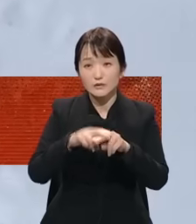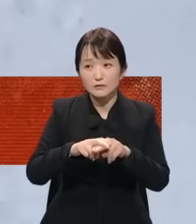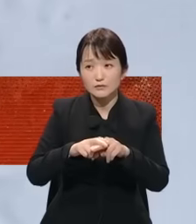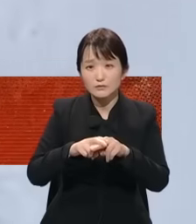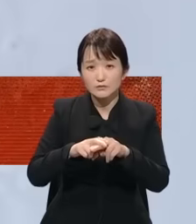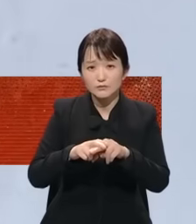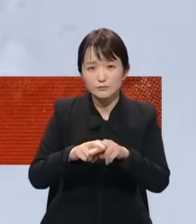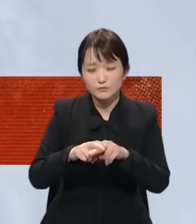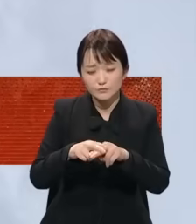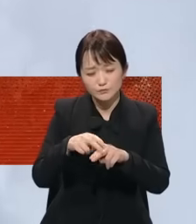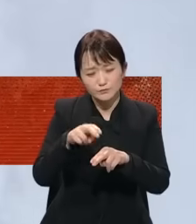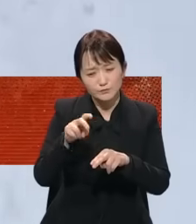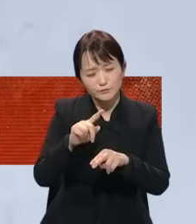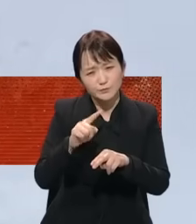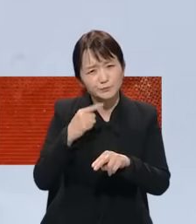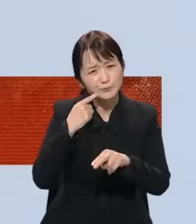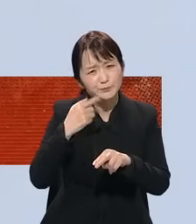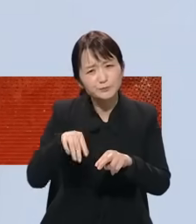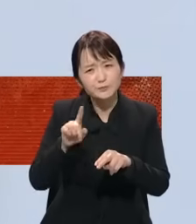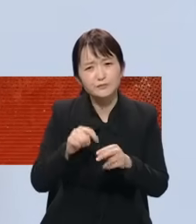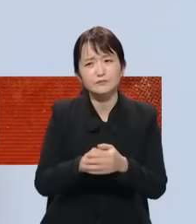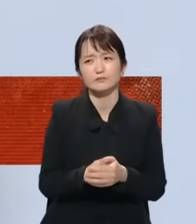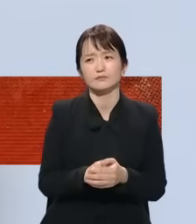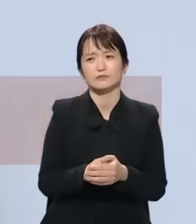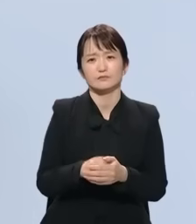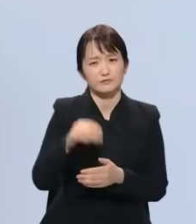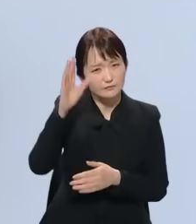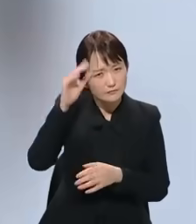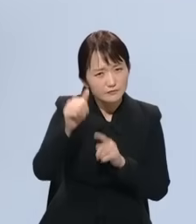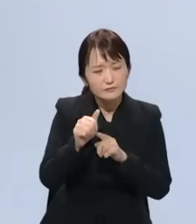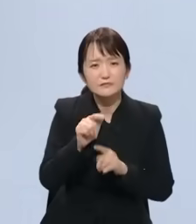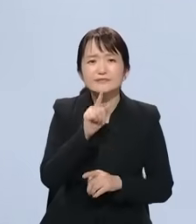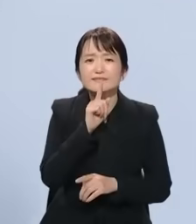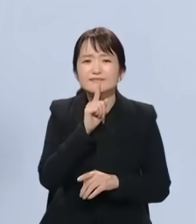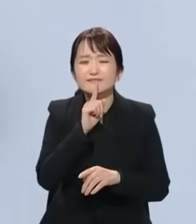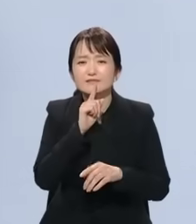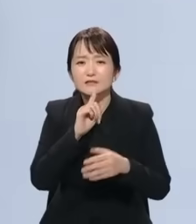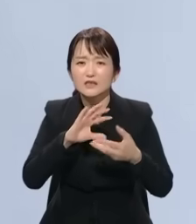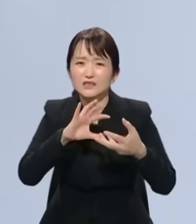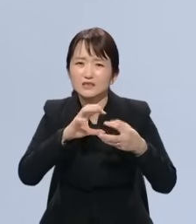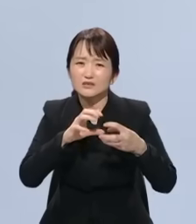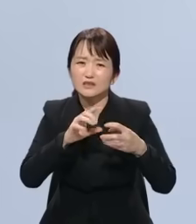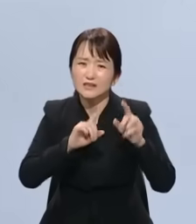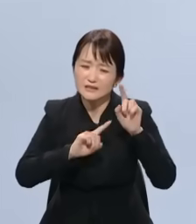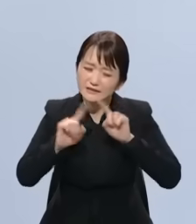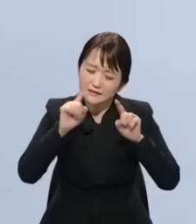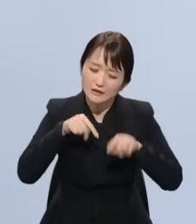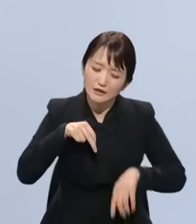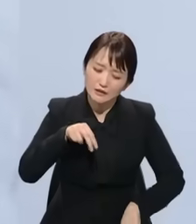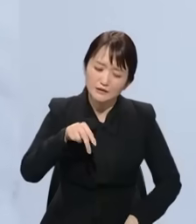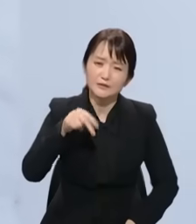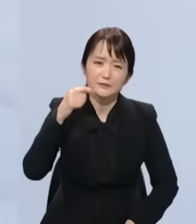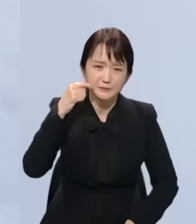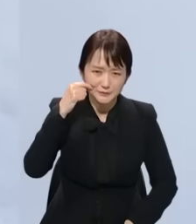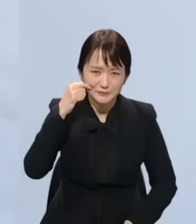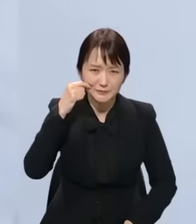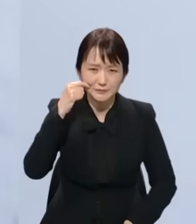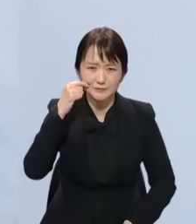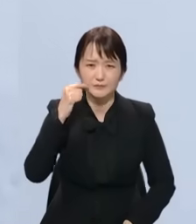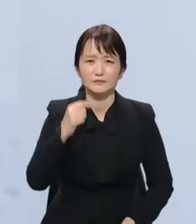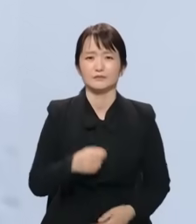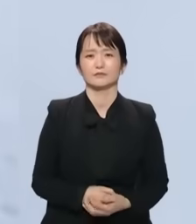못내 아쉬워하는 눈빛인데요. 이 사실 양쪽 엉덩이 근육을 다쳐서 며칠 동안 산책도 제대로 못했다고 합니다.